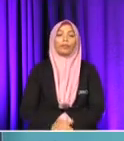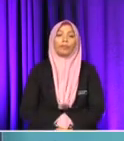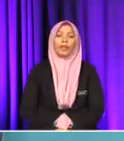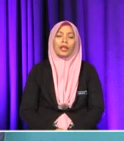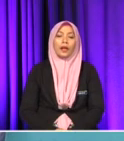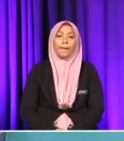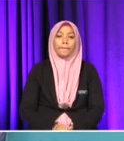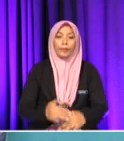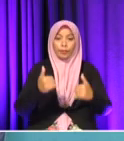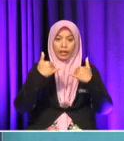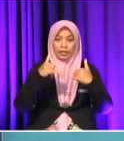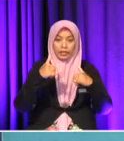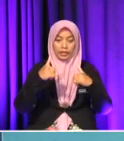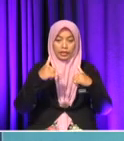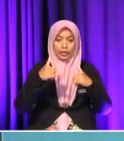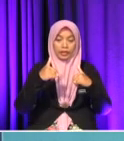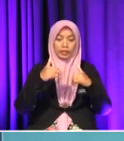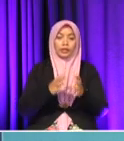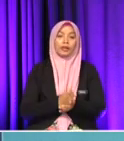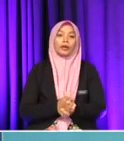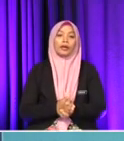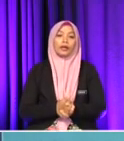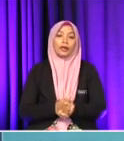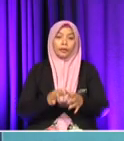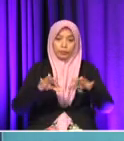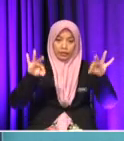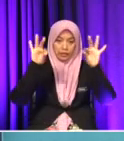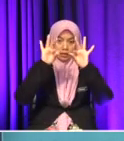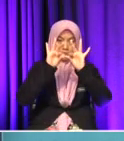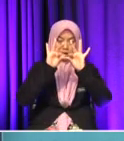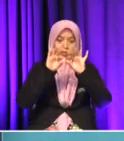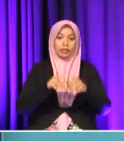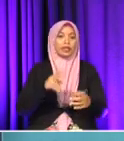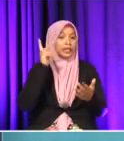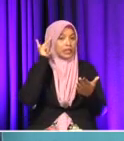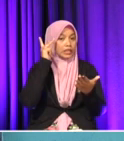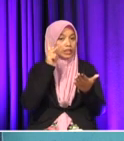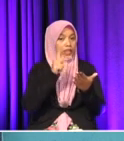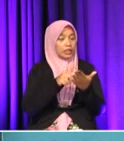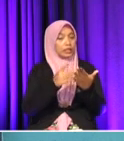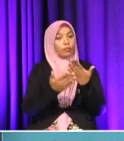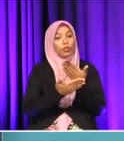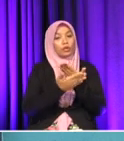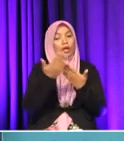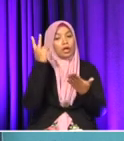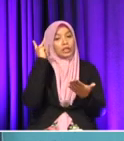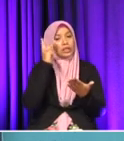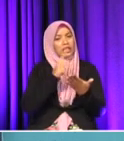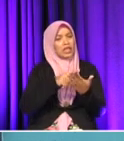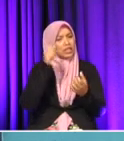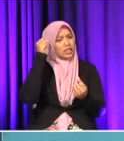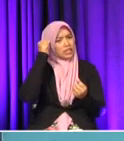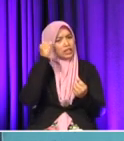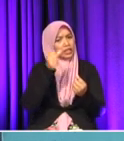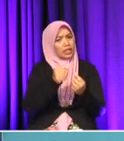semaksik itu mereka bentuk logo adalah sangat penting supaya mudah dikenali mudah diingetin itu antara pekerja yang penting